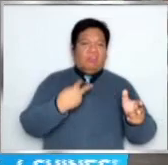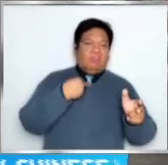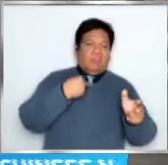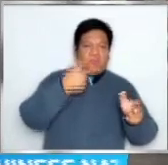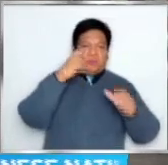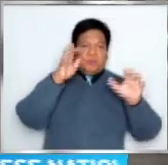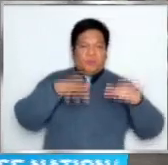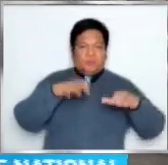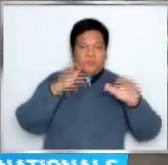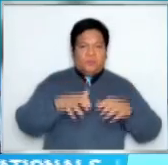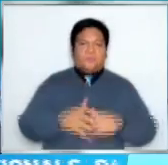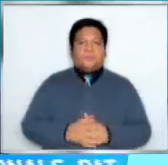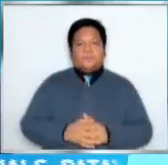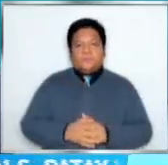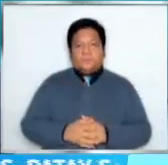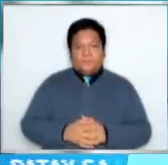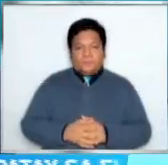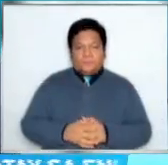News.